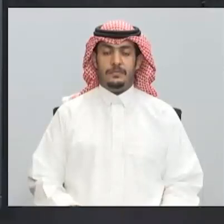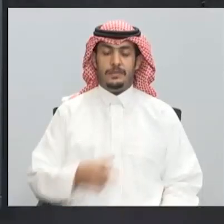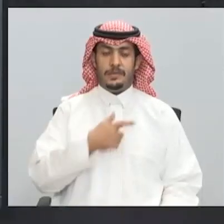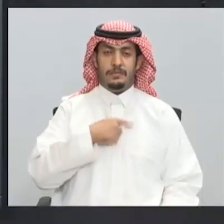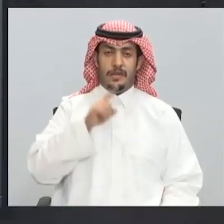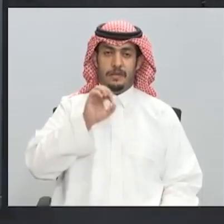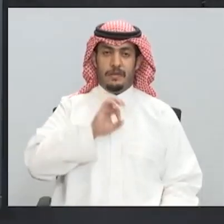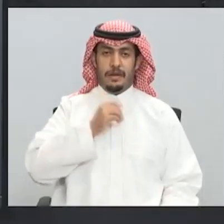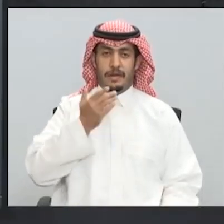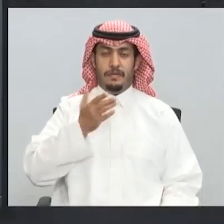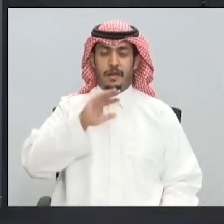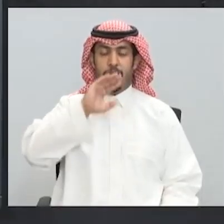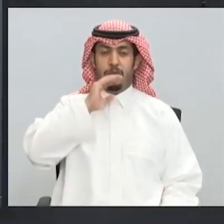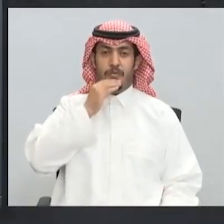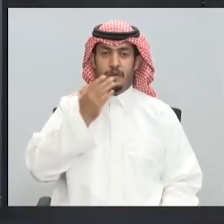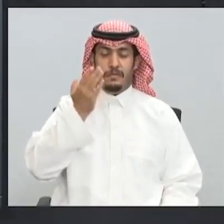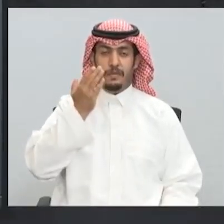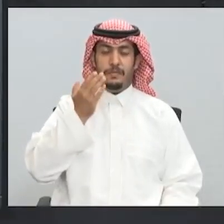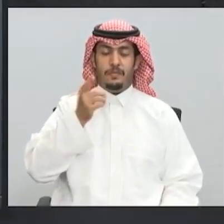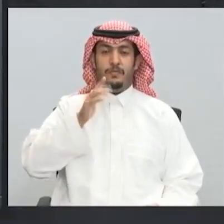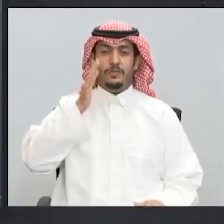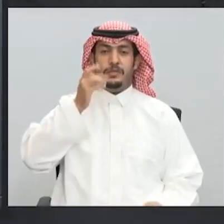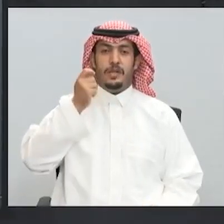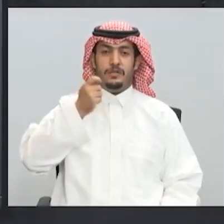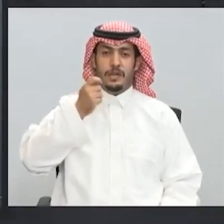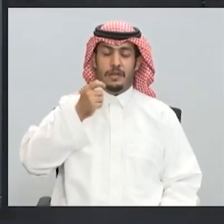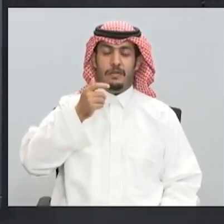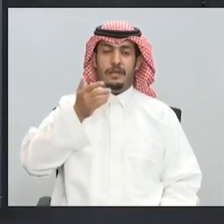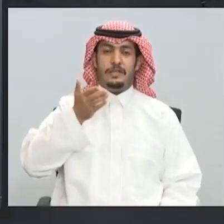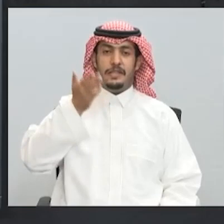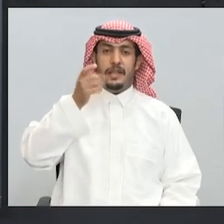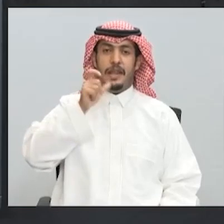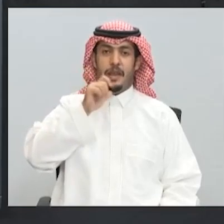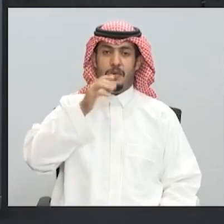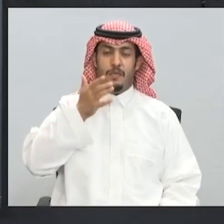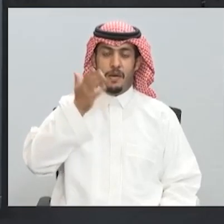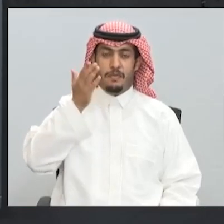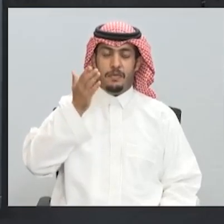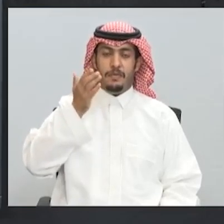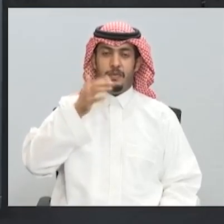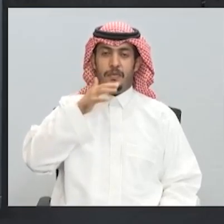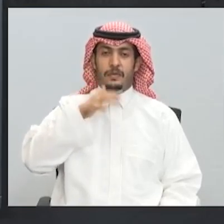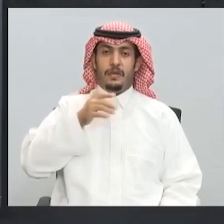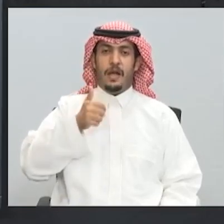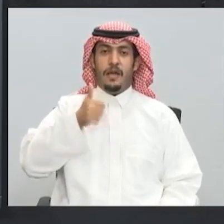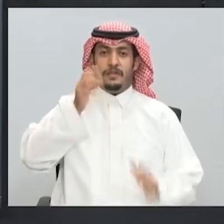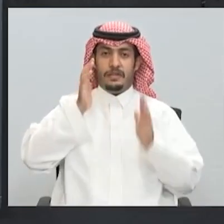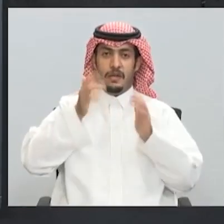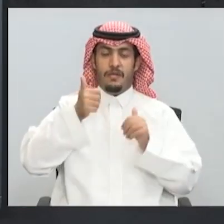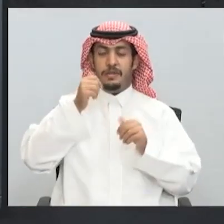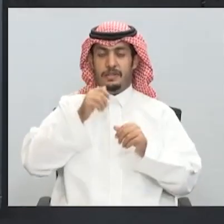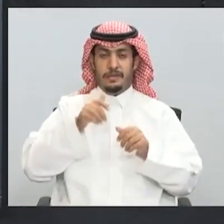بسم الله الرحمن الرحيم الحمد لله رب العالمين والصلاه والسلام على سيدنا ونبينا محمد عليه افضل الصلاه